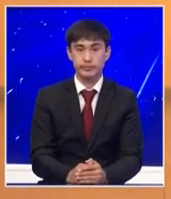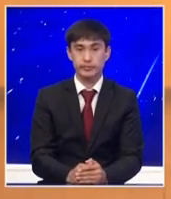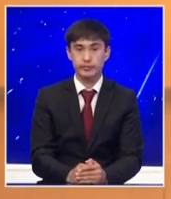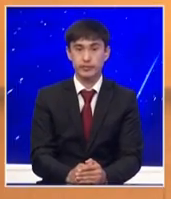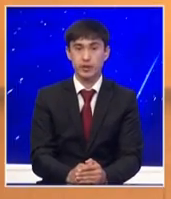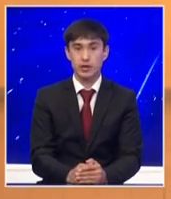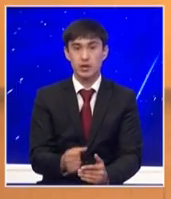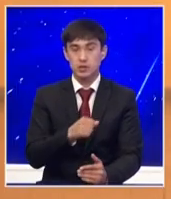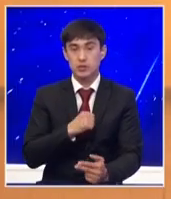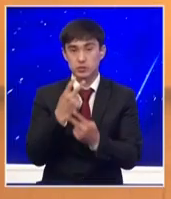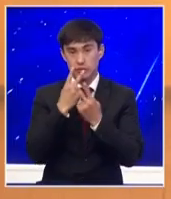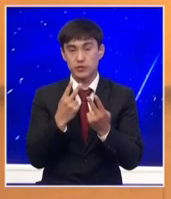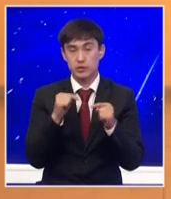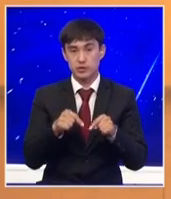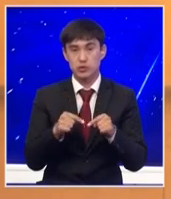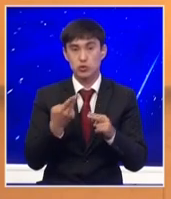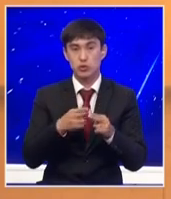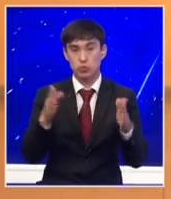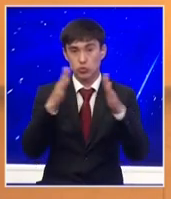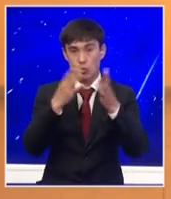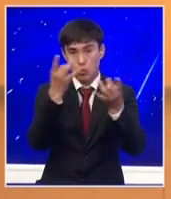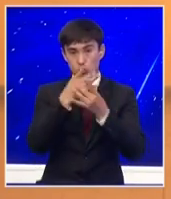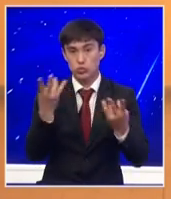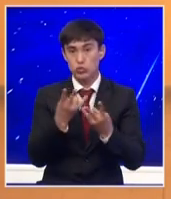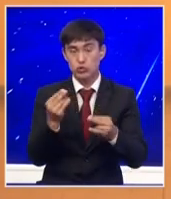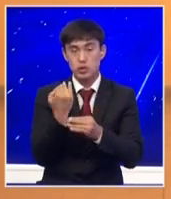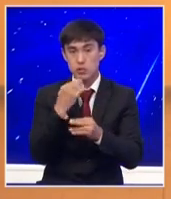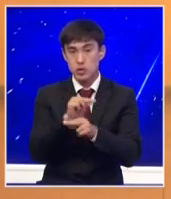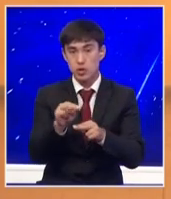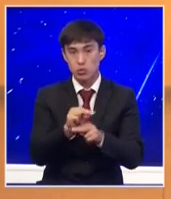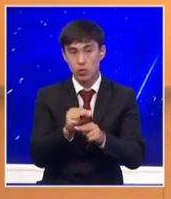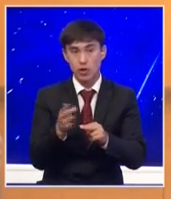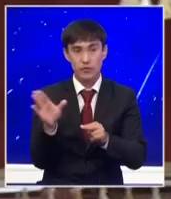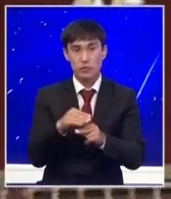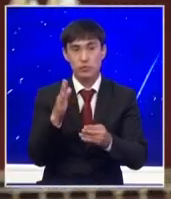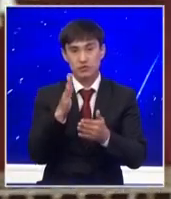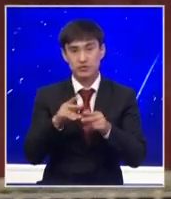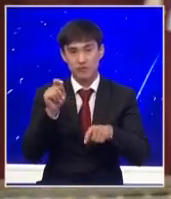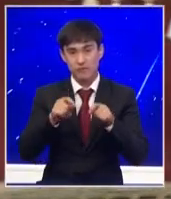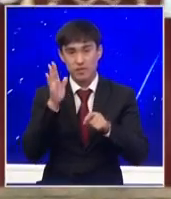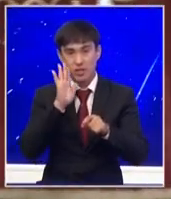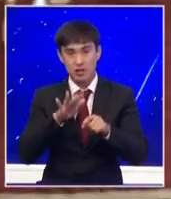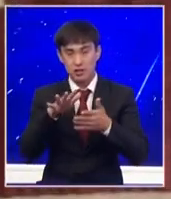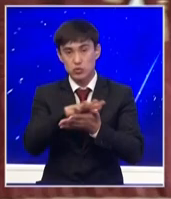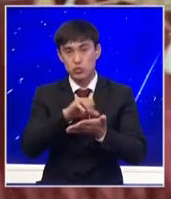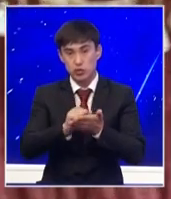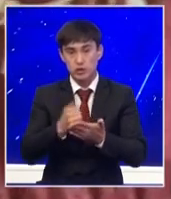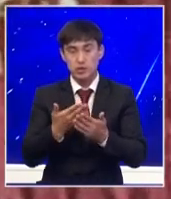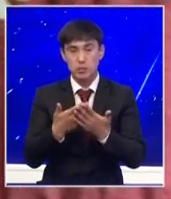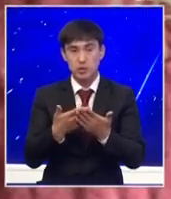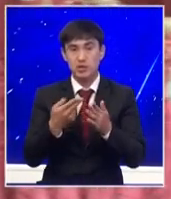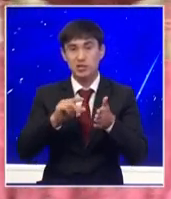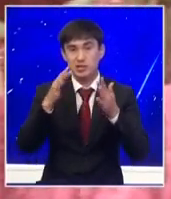вы сами сейчас видите что этому дому культуры нужен капитальный ремонт отовсюду течет постепенно разрушается например